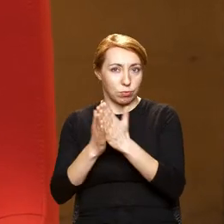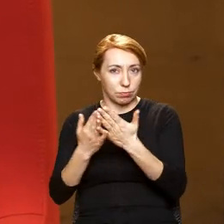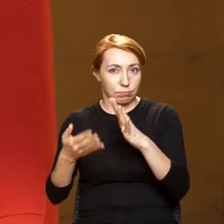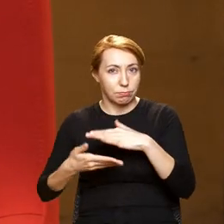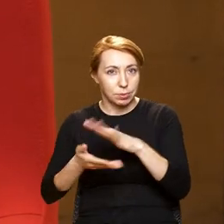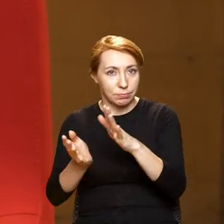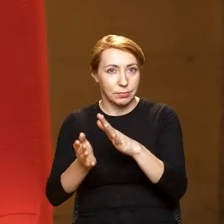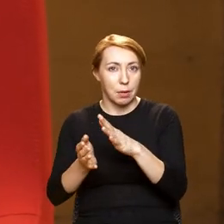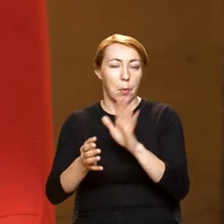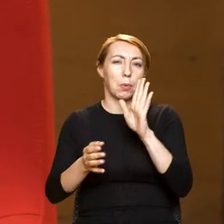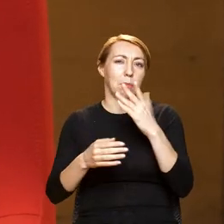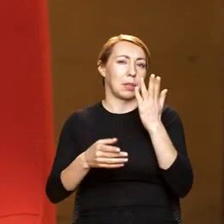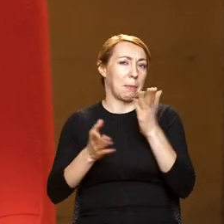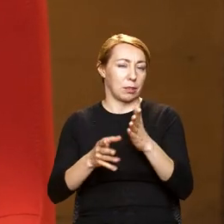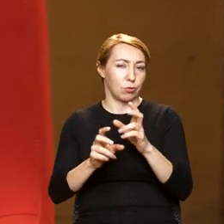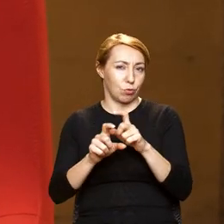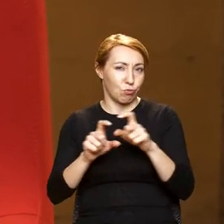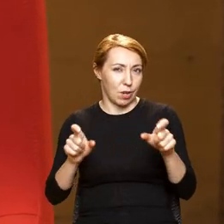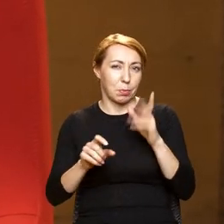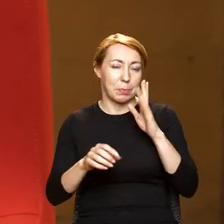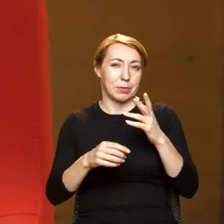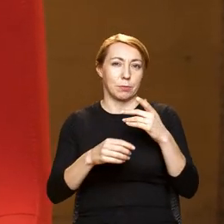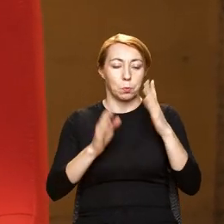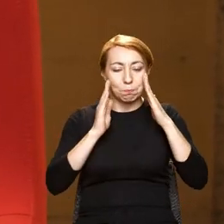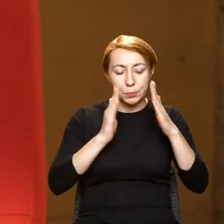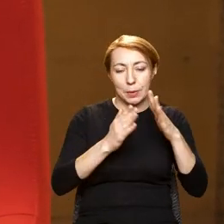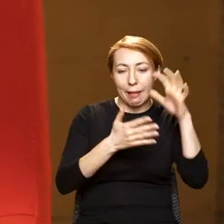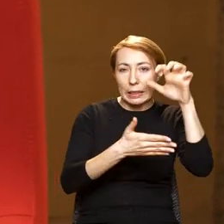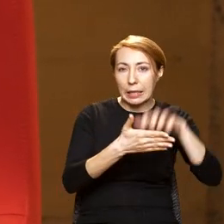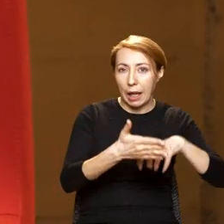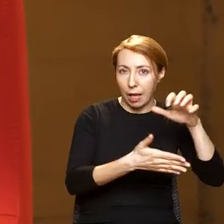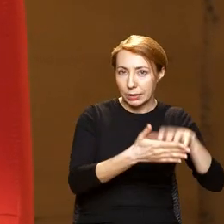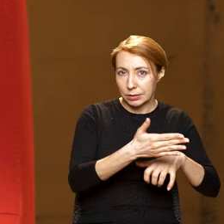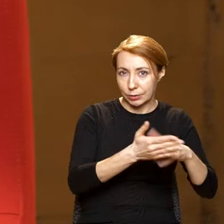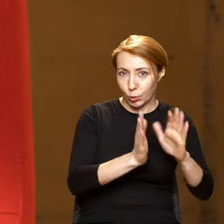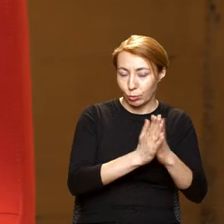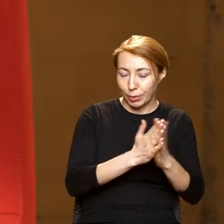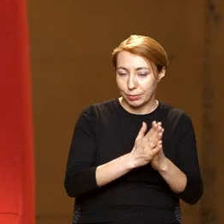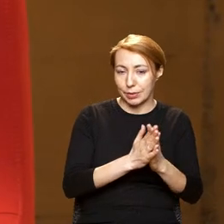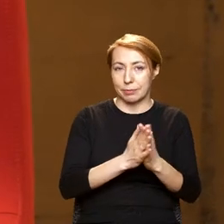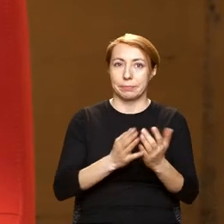się zajmowali głównie treścią naszej publikacji.